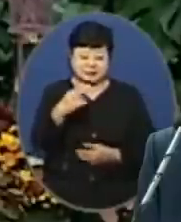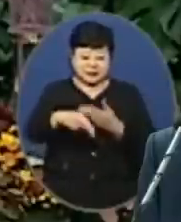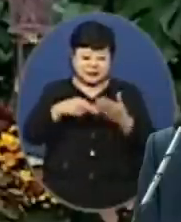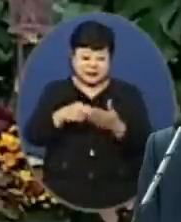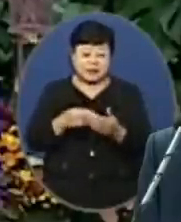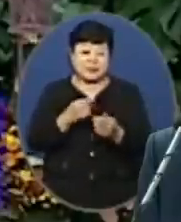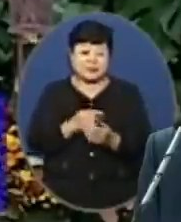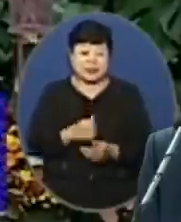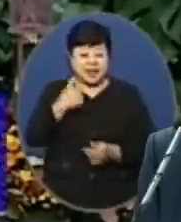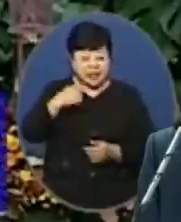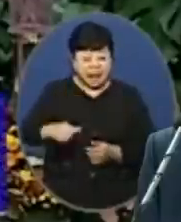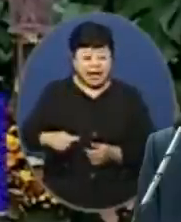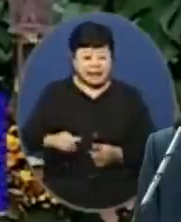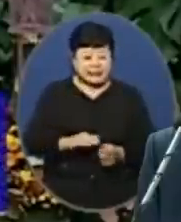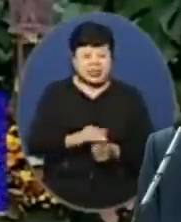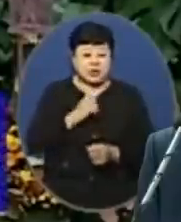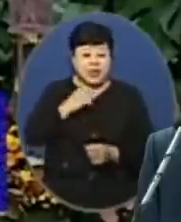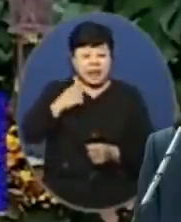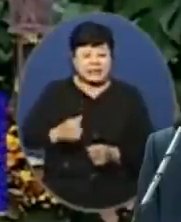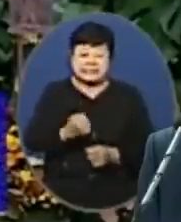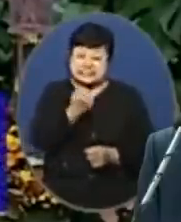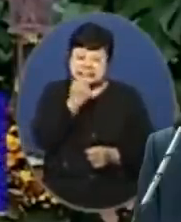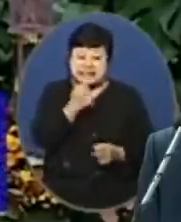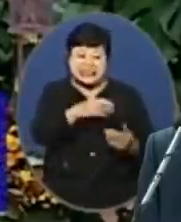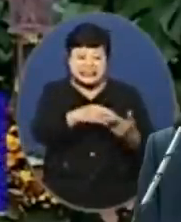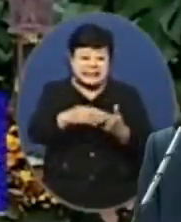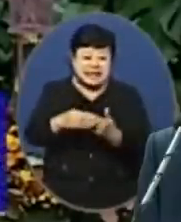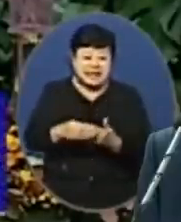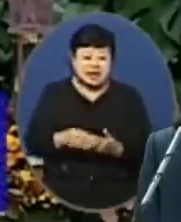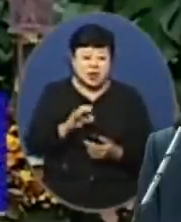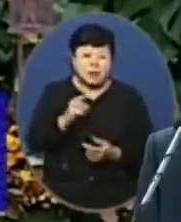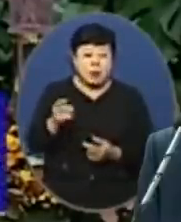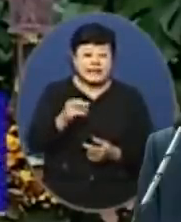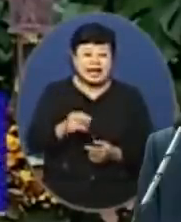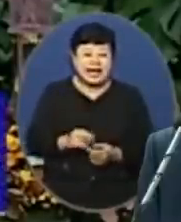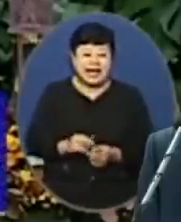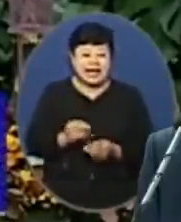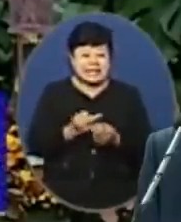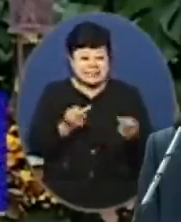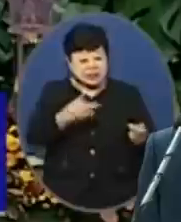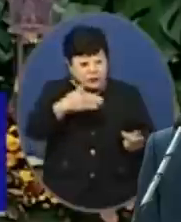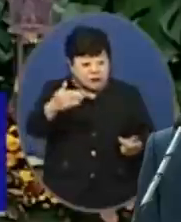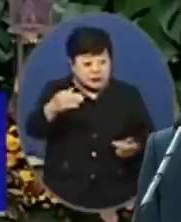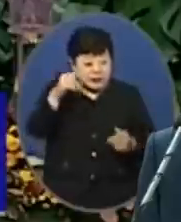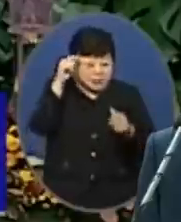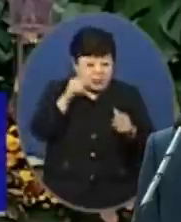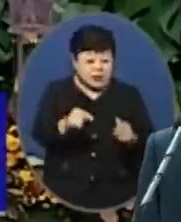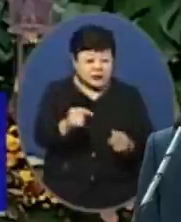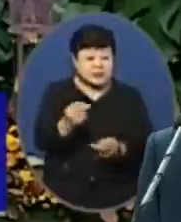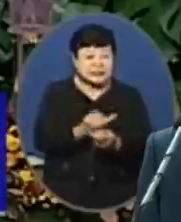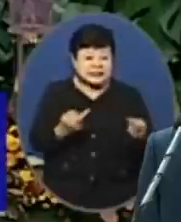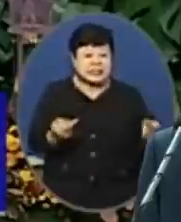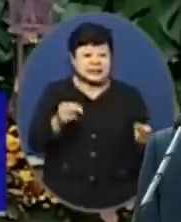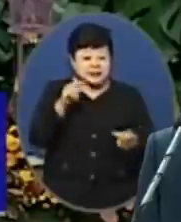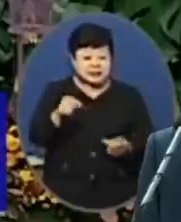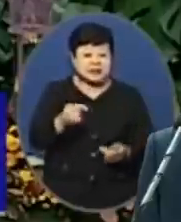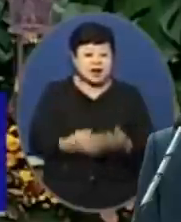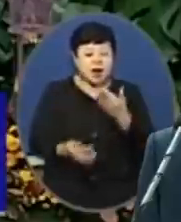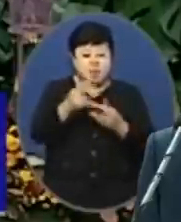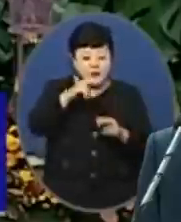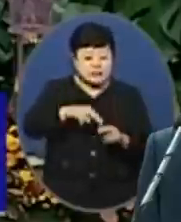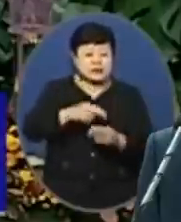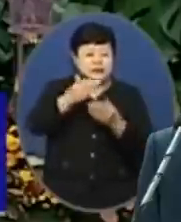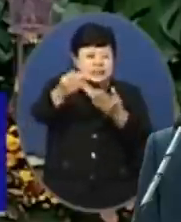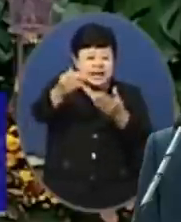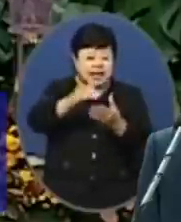야훼께서 이르시되 내 아들 내 사랑하는 독자 이삭을 데리고 모리아산으로 가서 내가 내게 일러준 한 산 거기서 그를 번제로